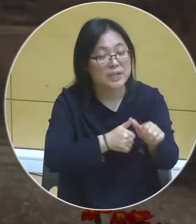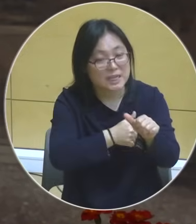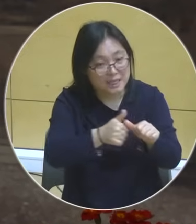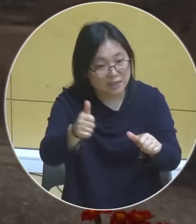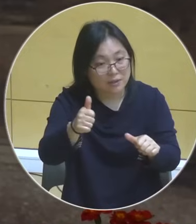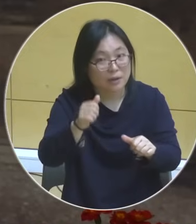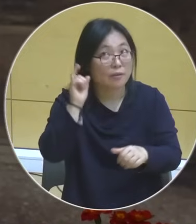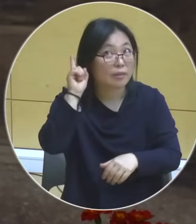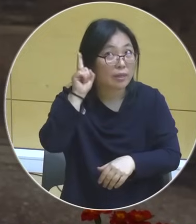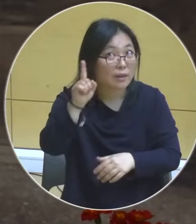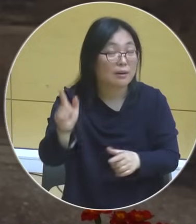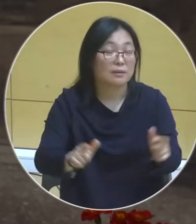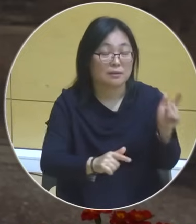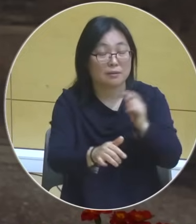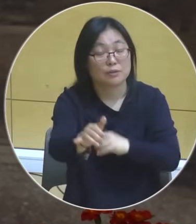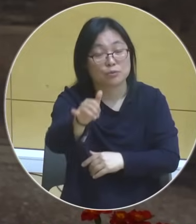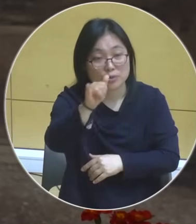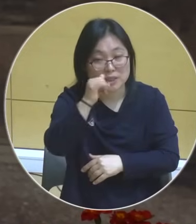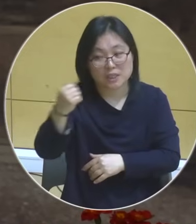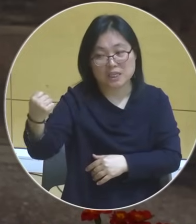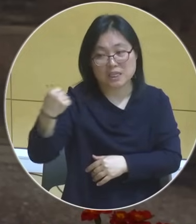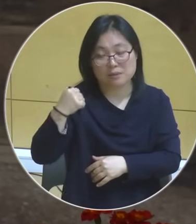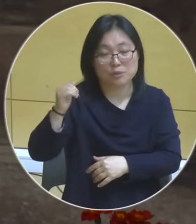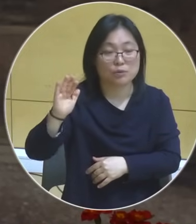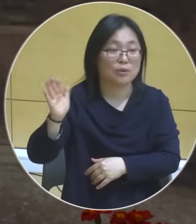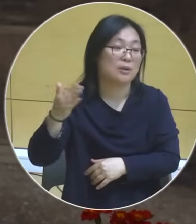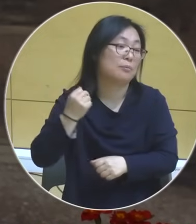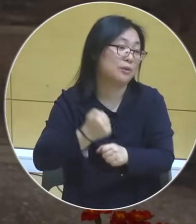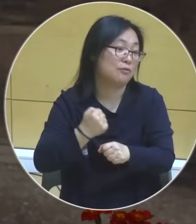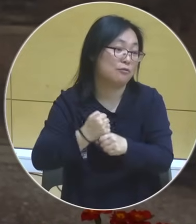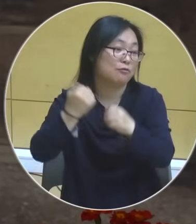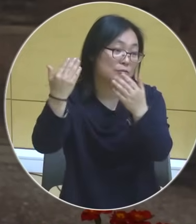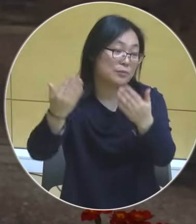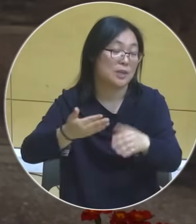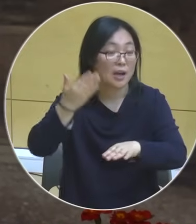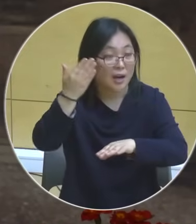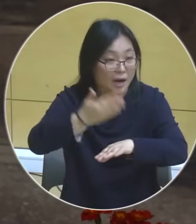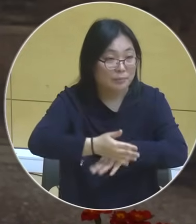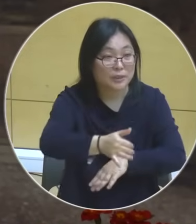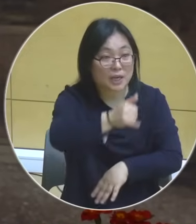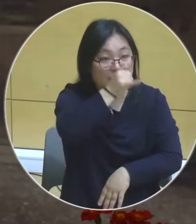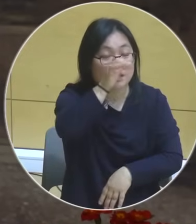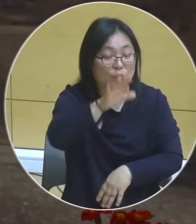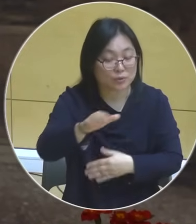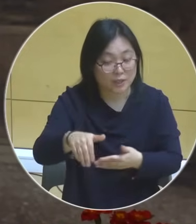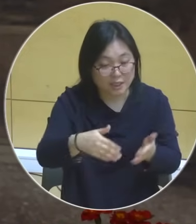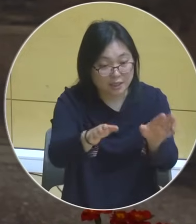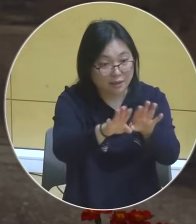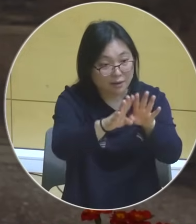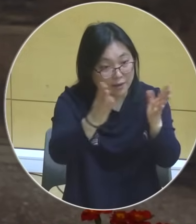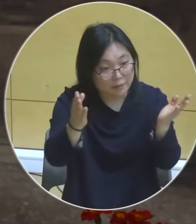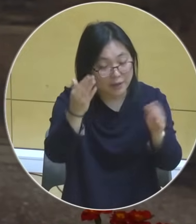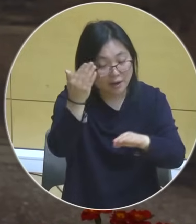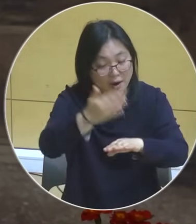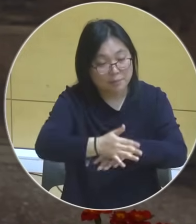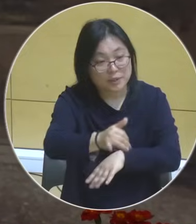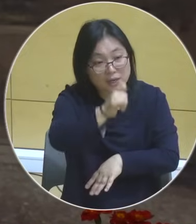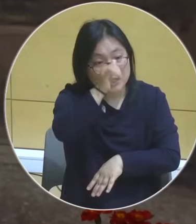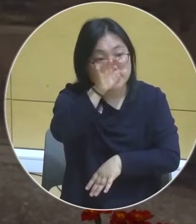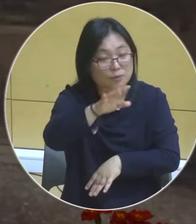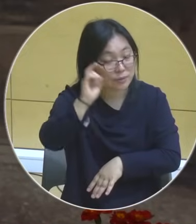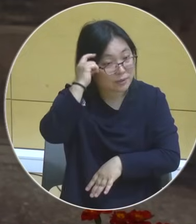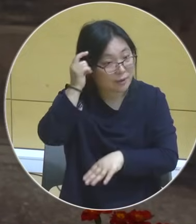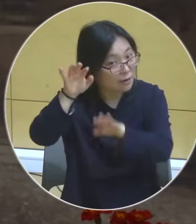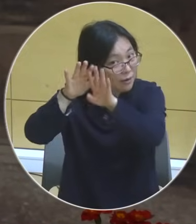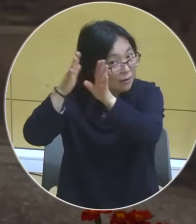이겨내고 내일을 살아갈 수 있는 힘이 되는 것이 이 감사입니다. 감사가 있는 곳에 길이 열려집니다. 감사가 있는 곳에